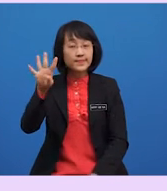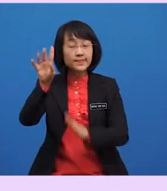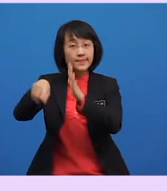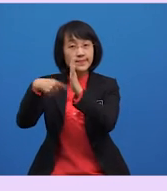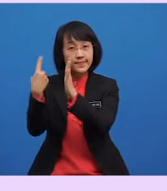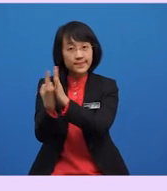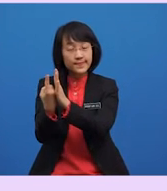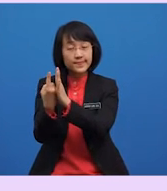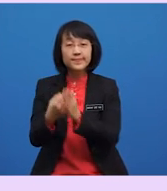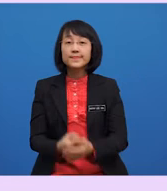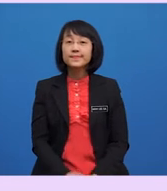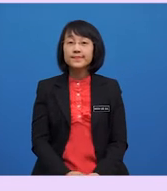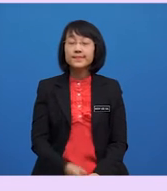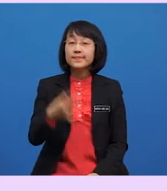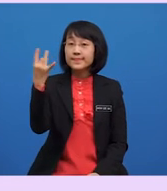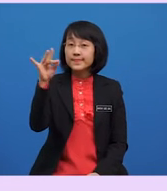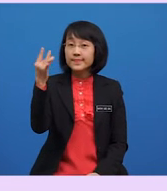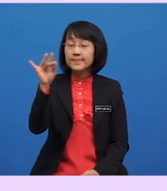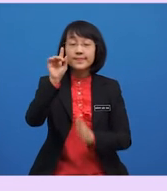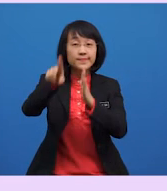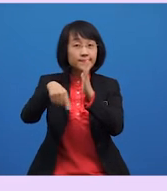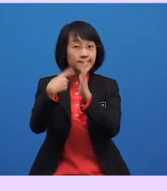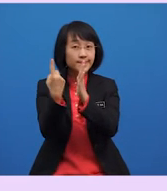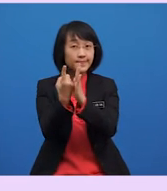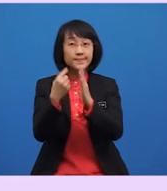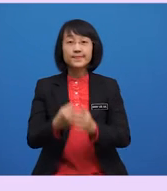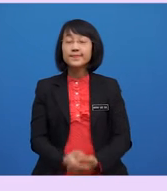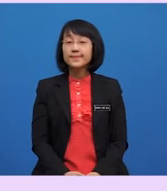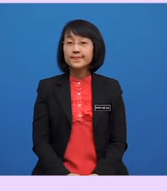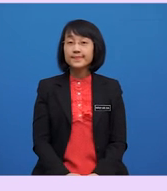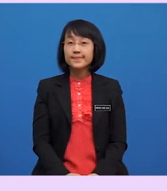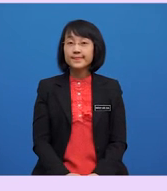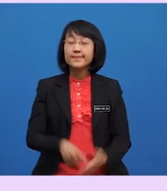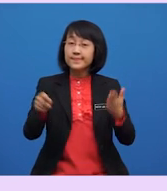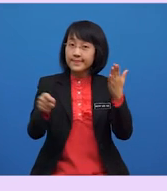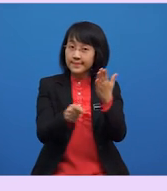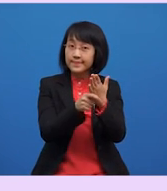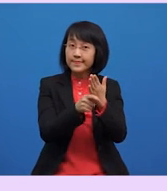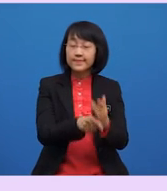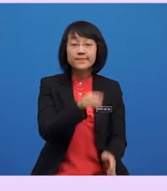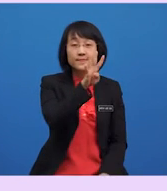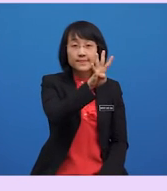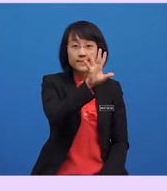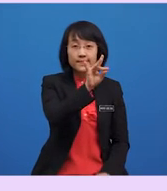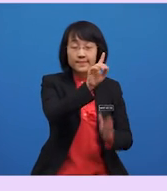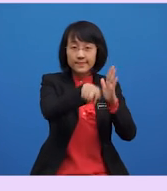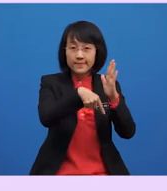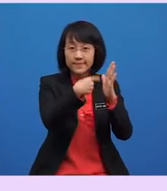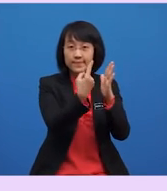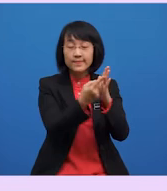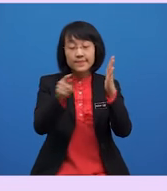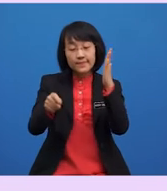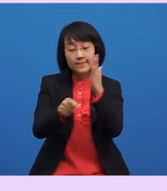3/4 darab 24 jam ialah 18 jam. Tambahkan 48 jam